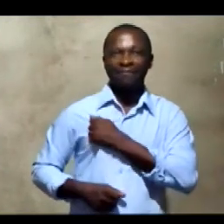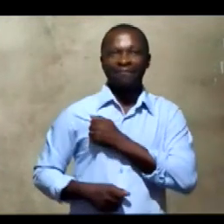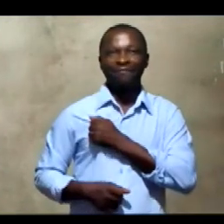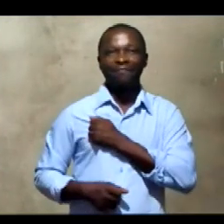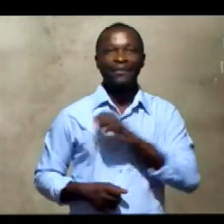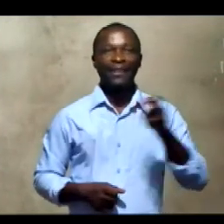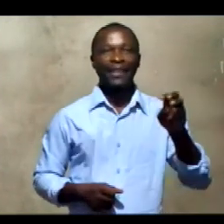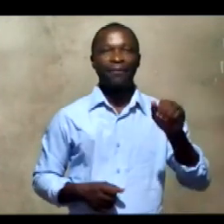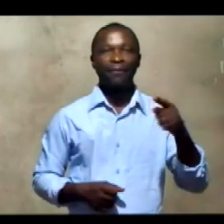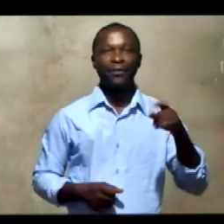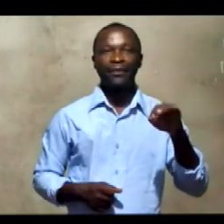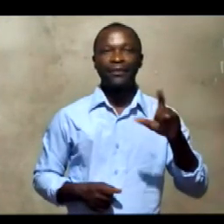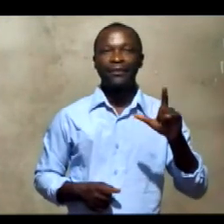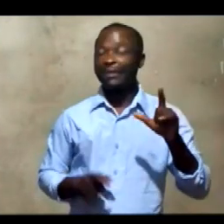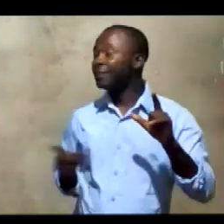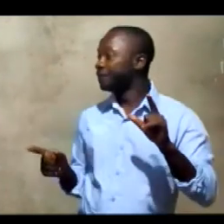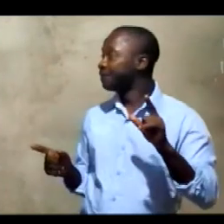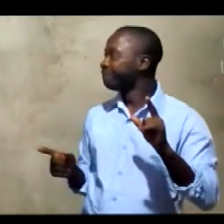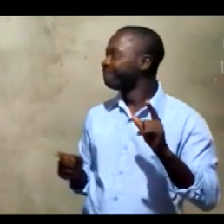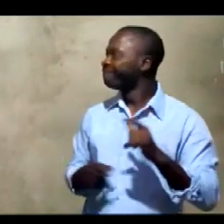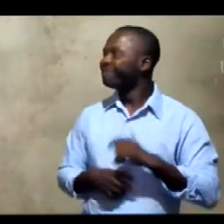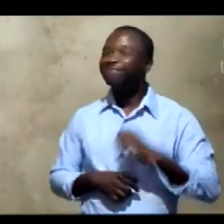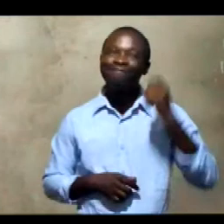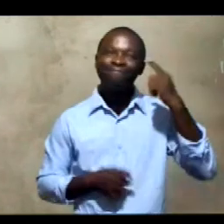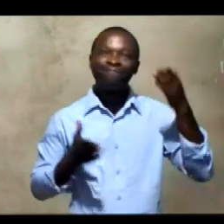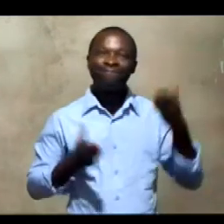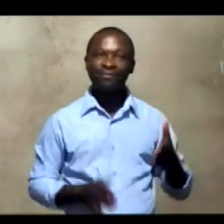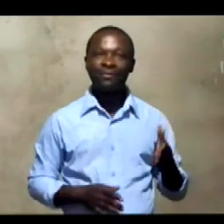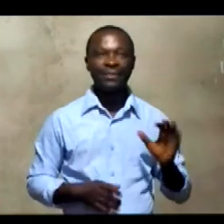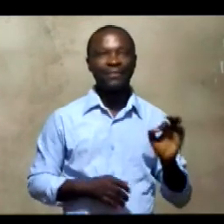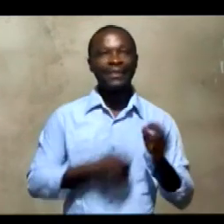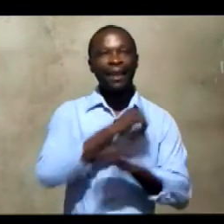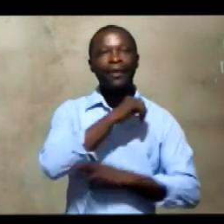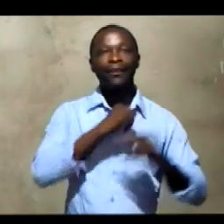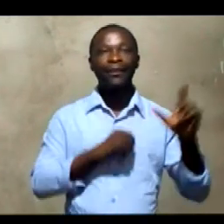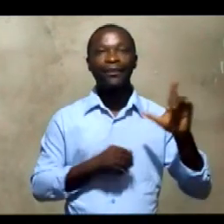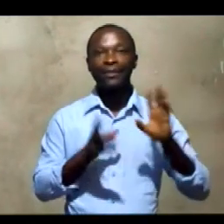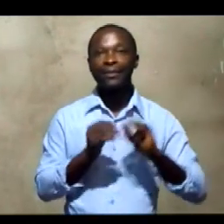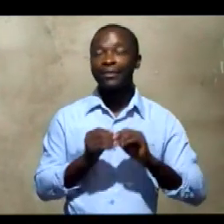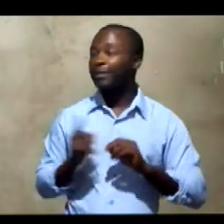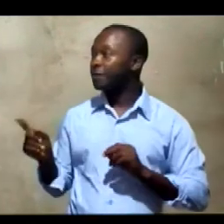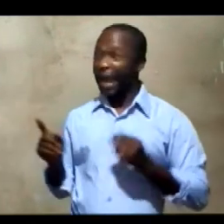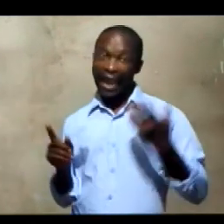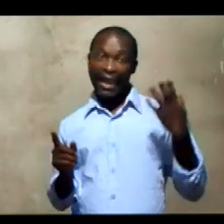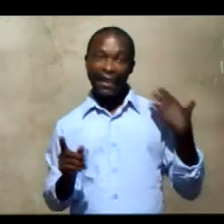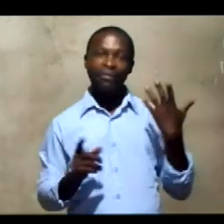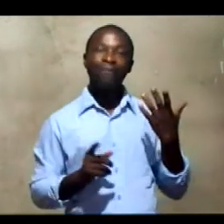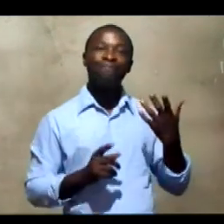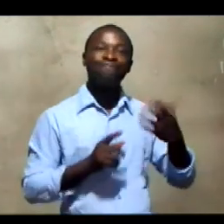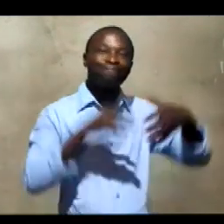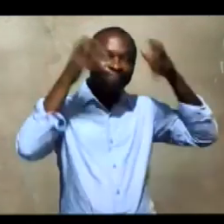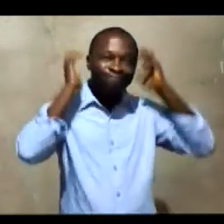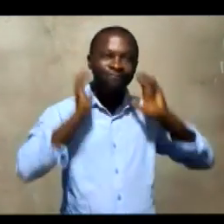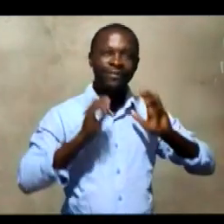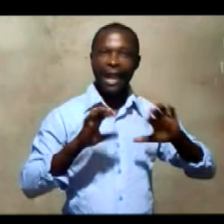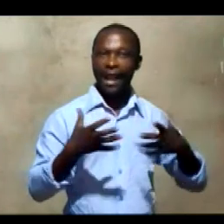Les Lions indomptables viennent tout simplement de livrer un match à Yaoundé et en chemin pour